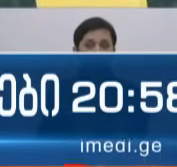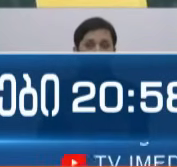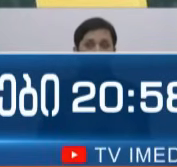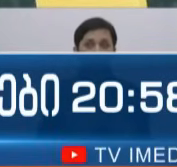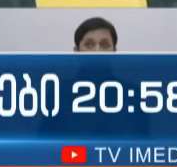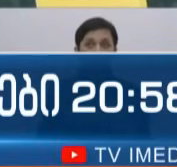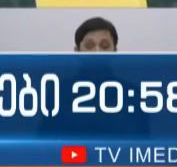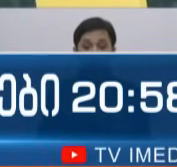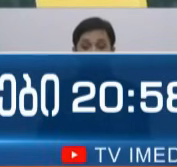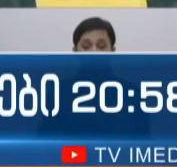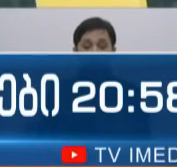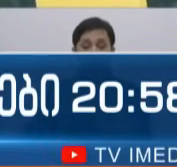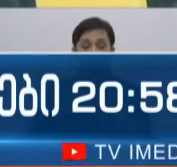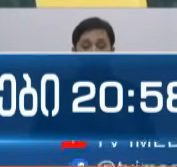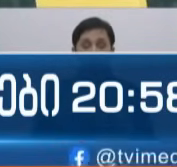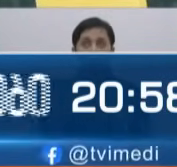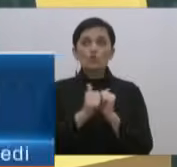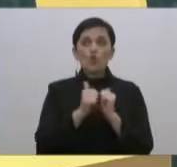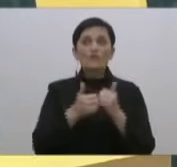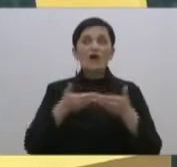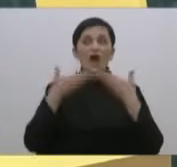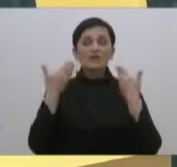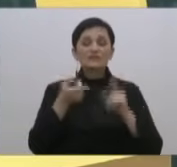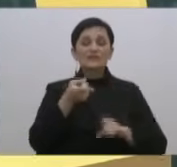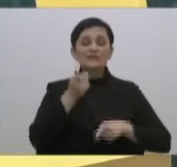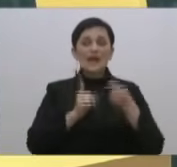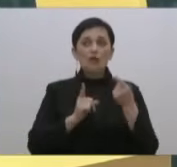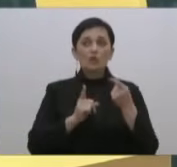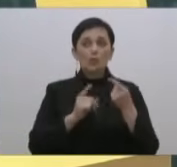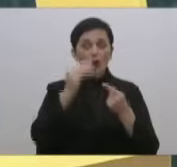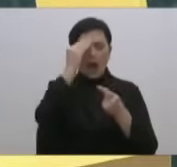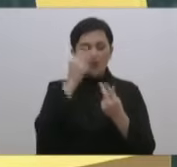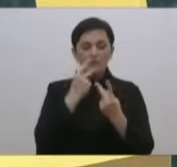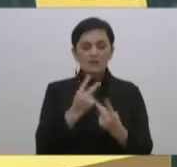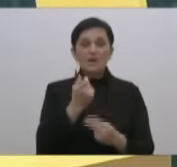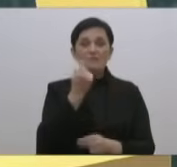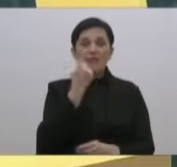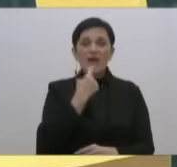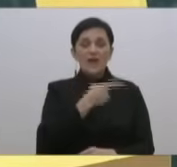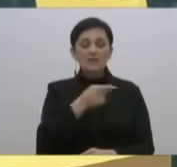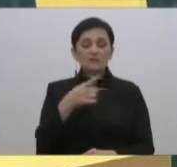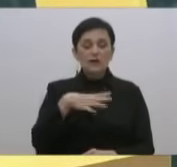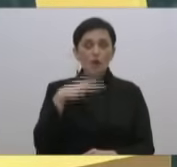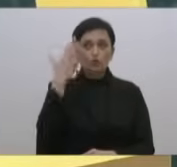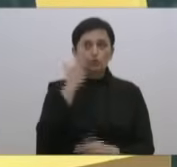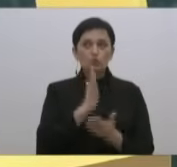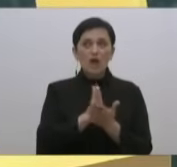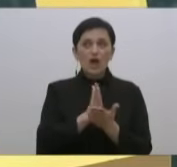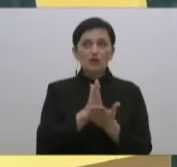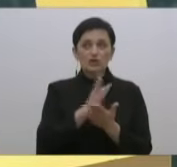რომ შედარებითი ანალიზი ყოველთვის აადვილებს რეალობის აღქმას. 11 წელია ქართული ოცნება